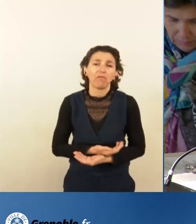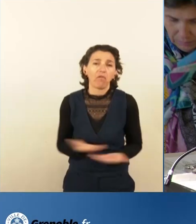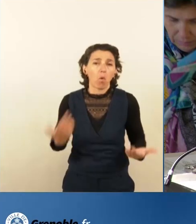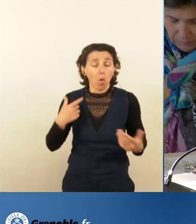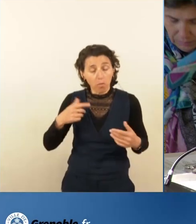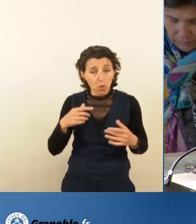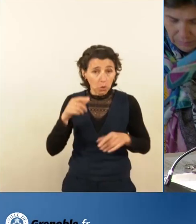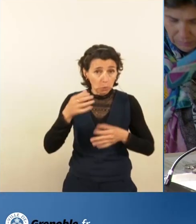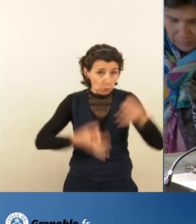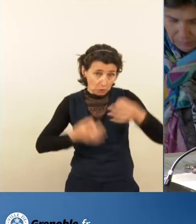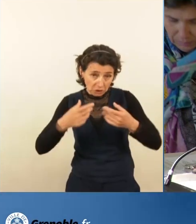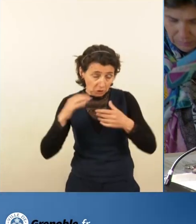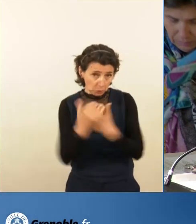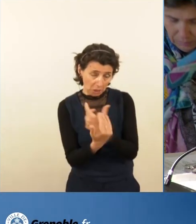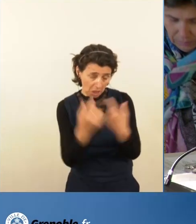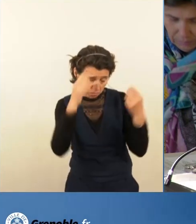que nous avons merci